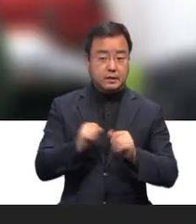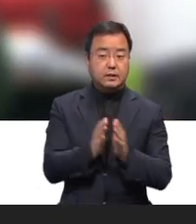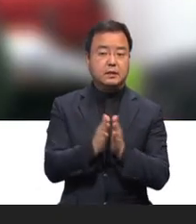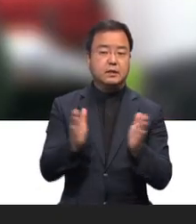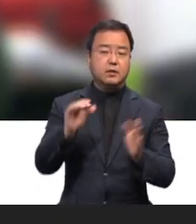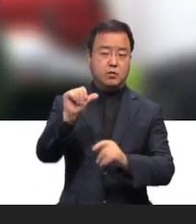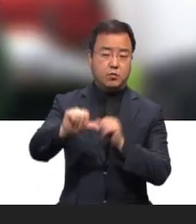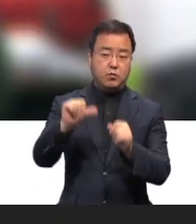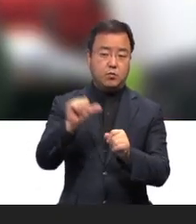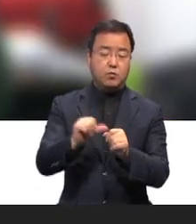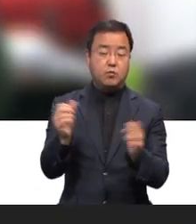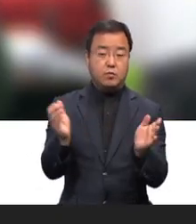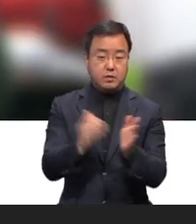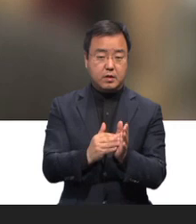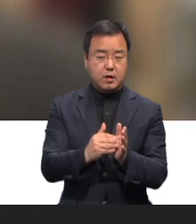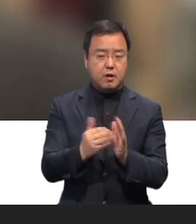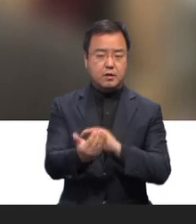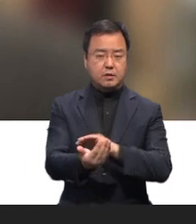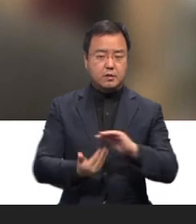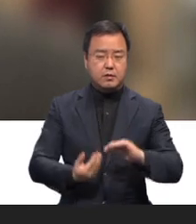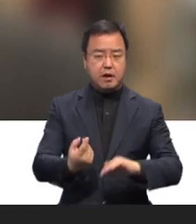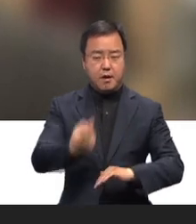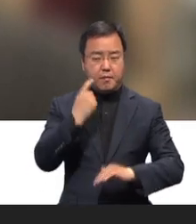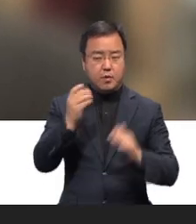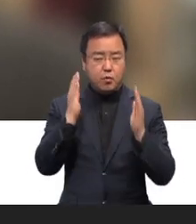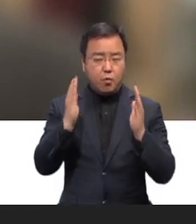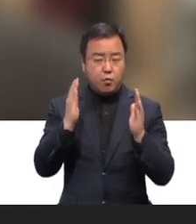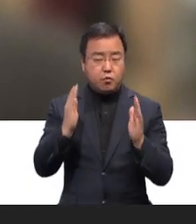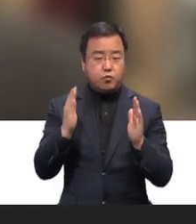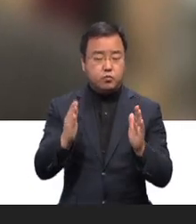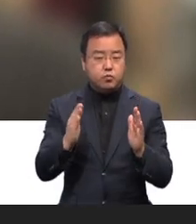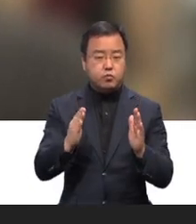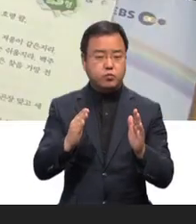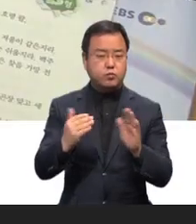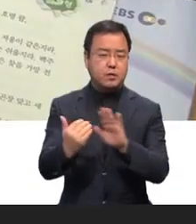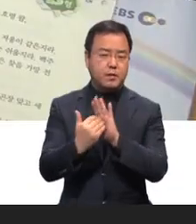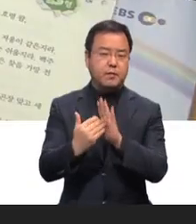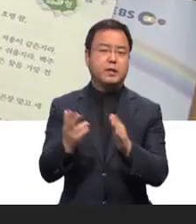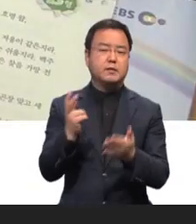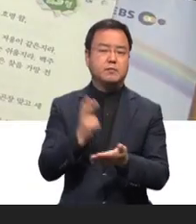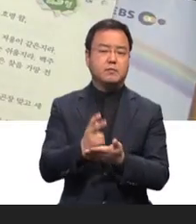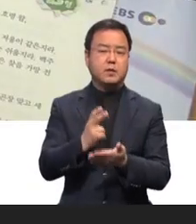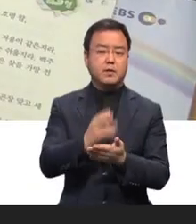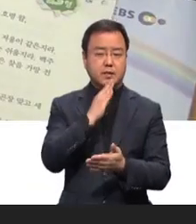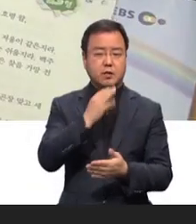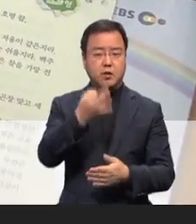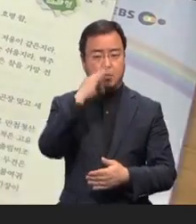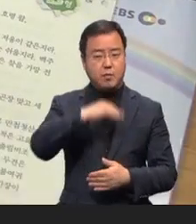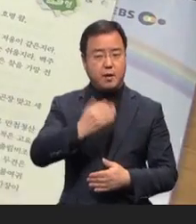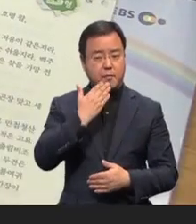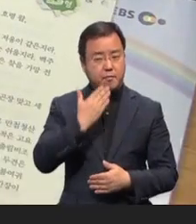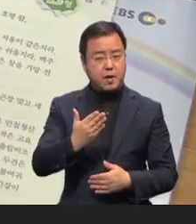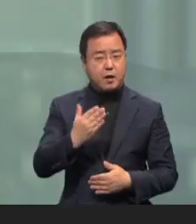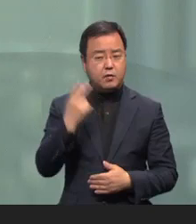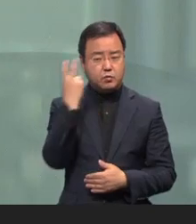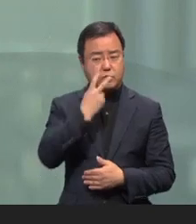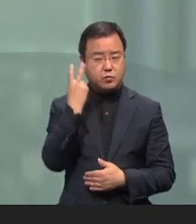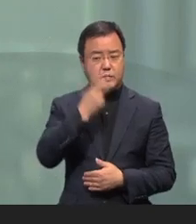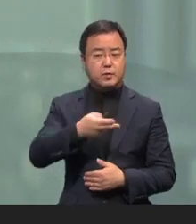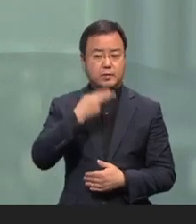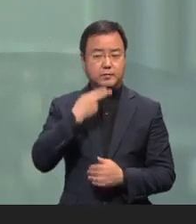인 선행학습 금지법이 실제 사교육 경감 효과가 있는지에 대한 조사도 이루어지지 않고 있습니다